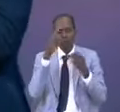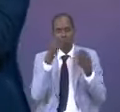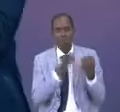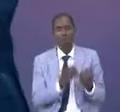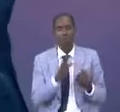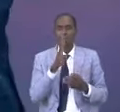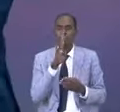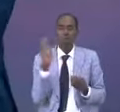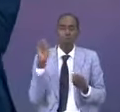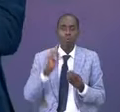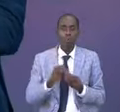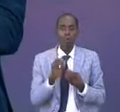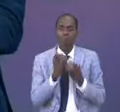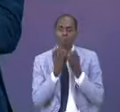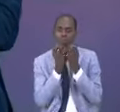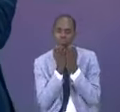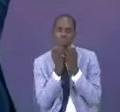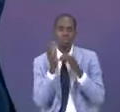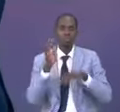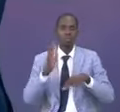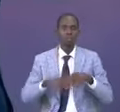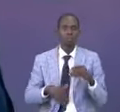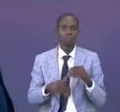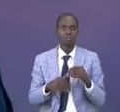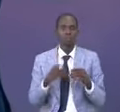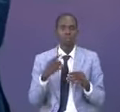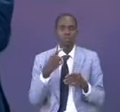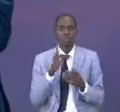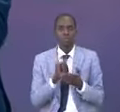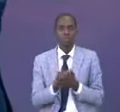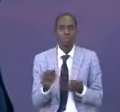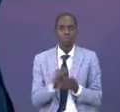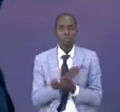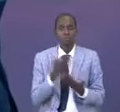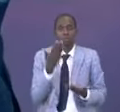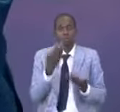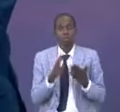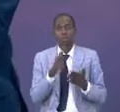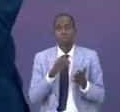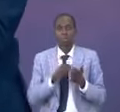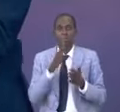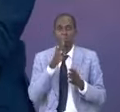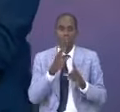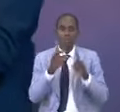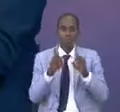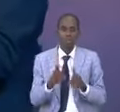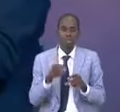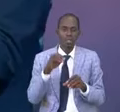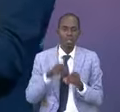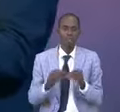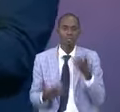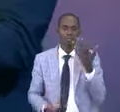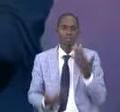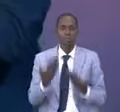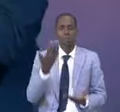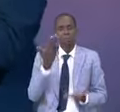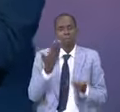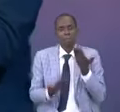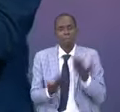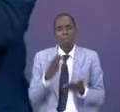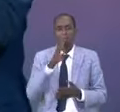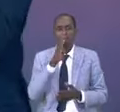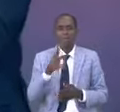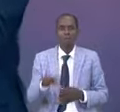périssable qui cependant est éprouvé par le feu est pour résultat la louange la gloire